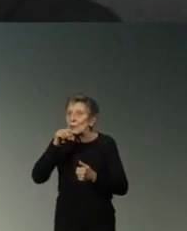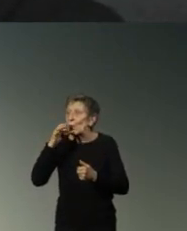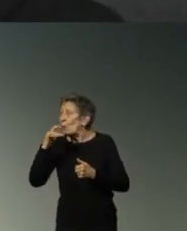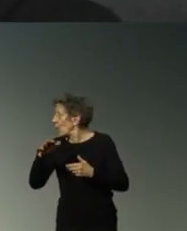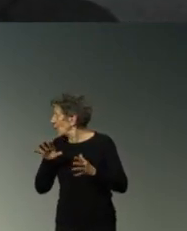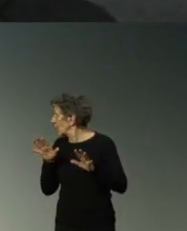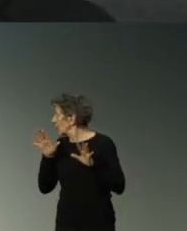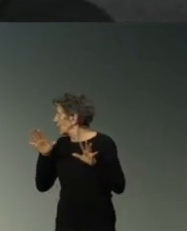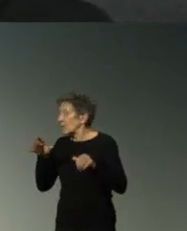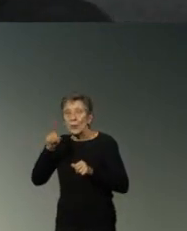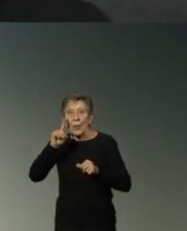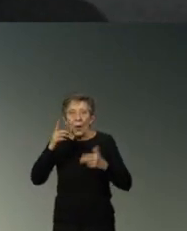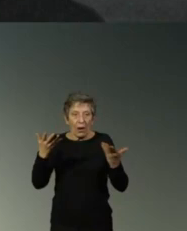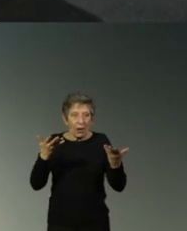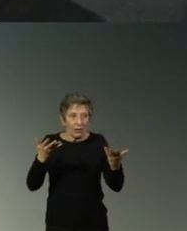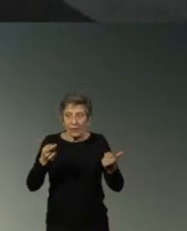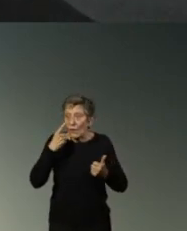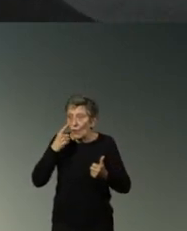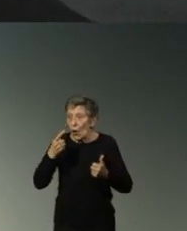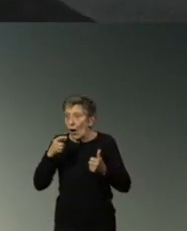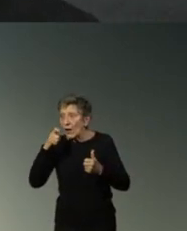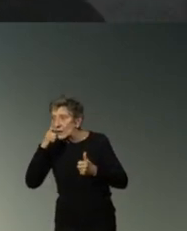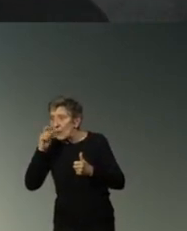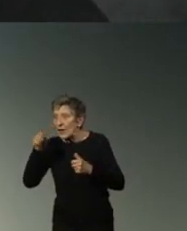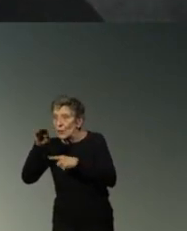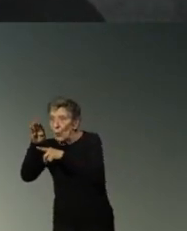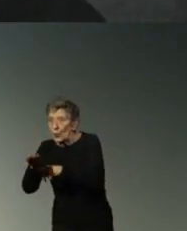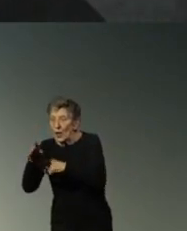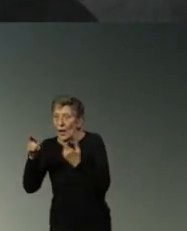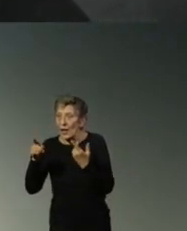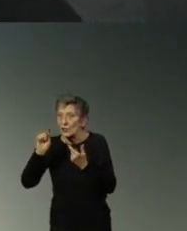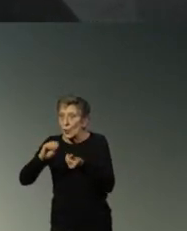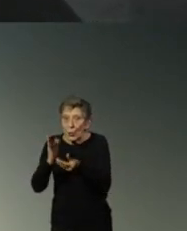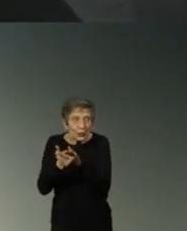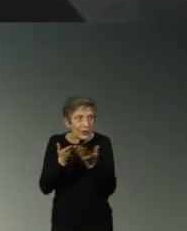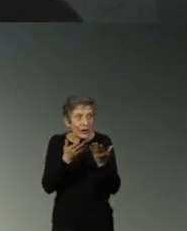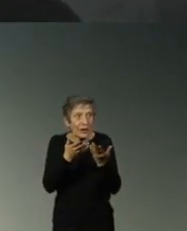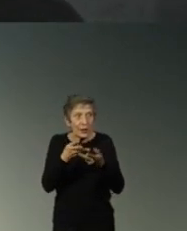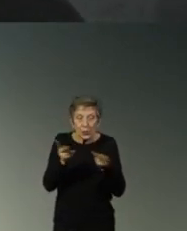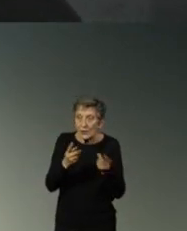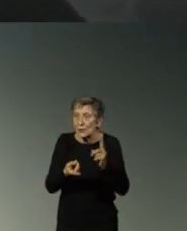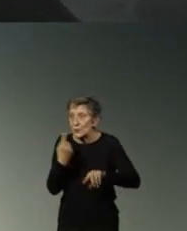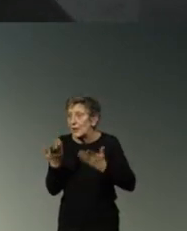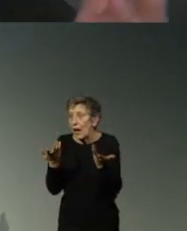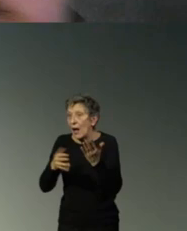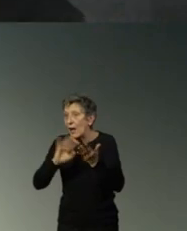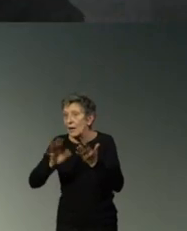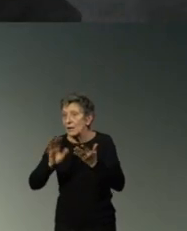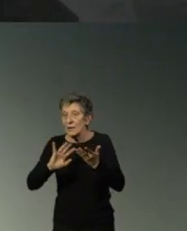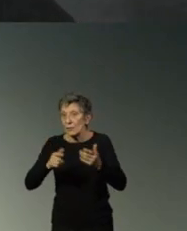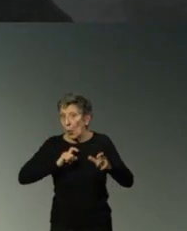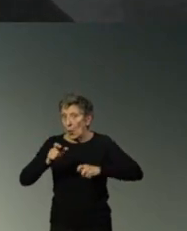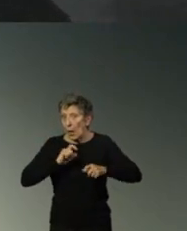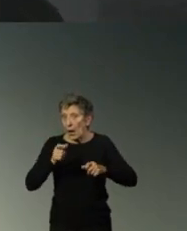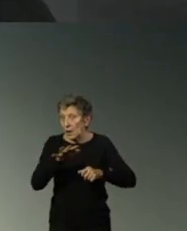parce qu'une route va être construite. Il faut voir s'il n'y a pas une espèce classée protégée et faire un dossier de dérogation pour ci ou ça. Enfin, des choses comme font tous mes collègues